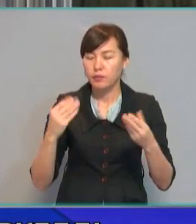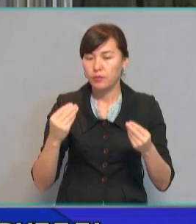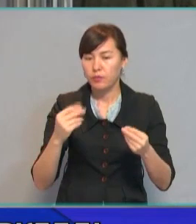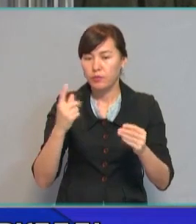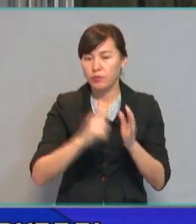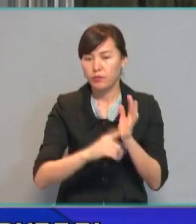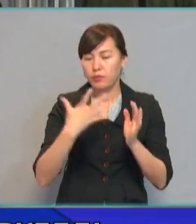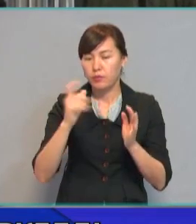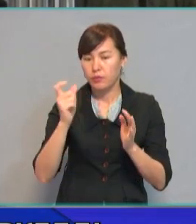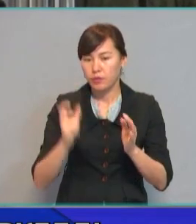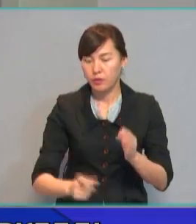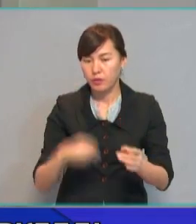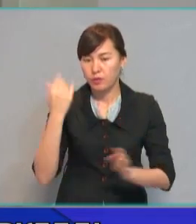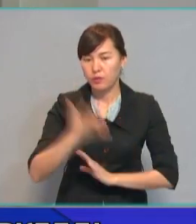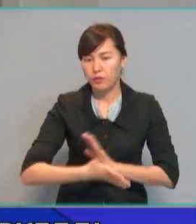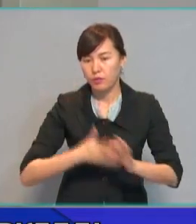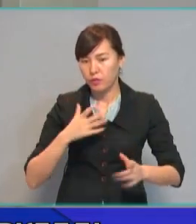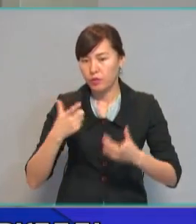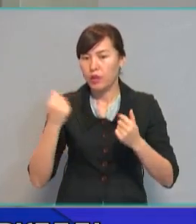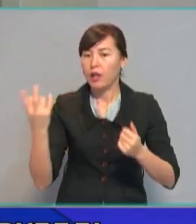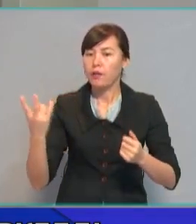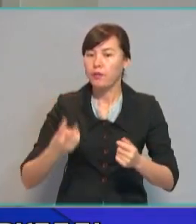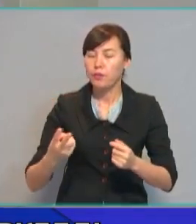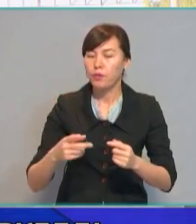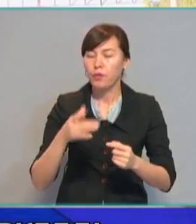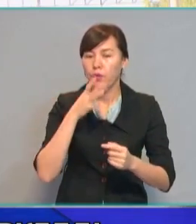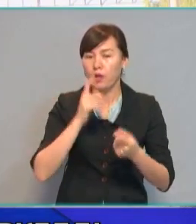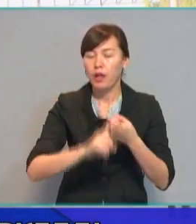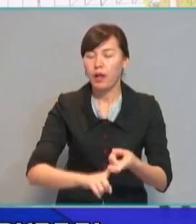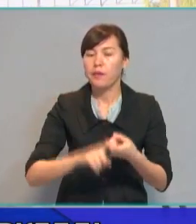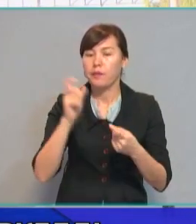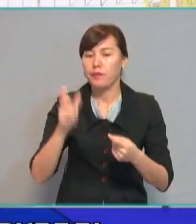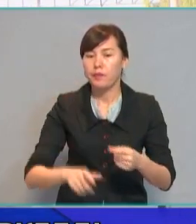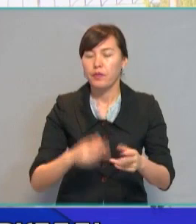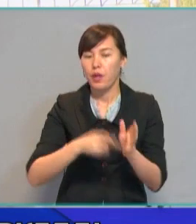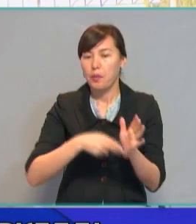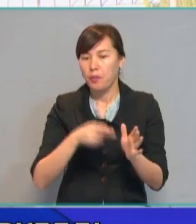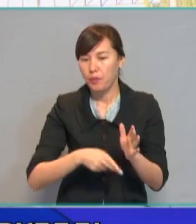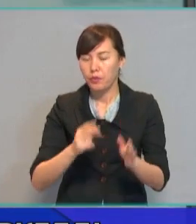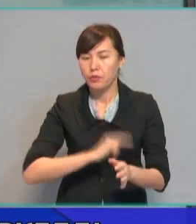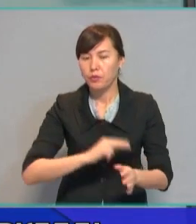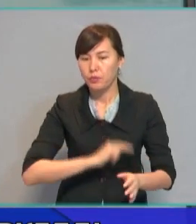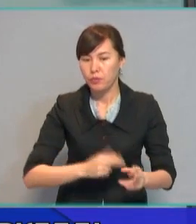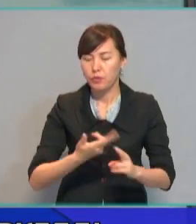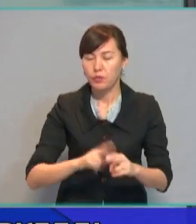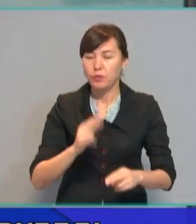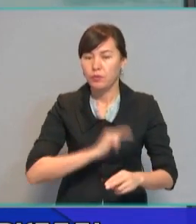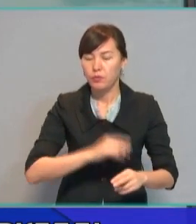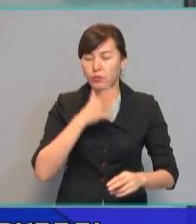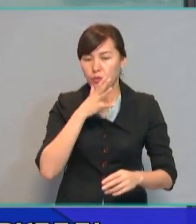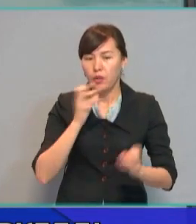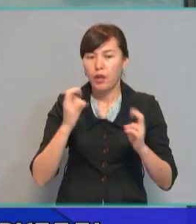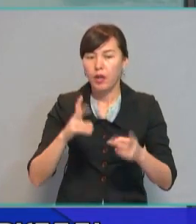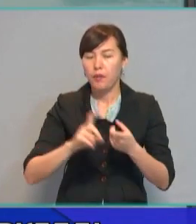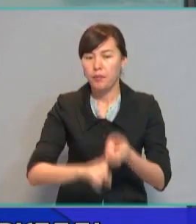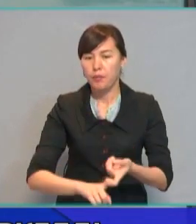тағы 75 азамат анықталған. Естеріңізге сала кетейік, дерт жұқтырған азамат пойызда жолсерік болып жұмыс істейді. Ол жұмыс кезінде